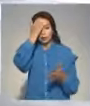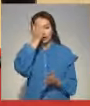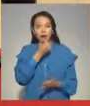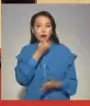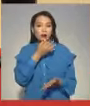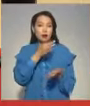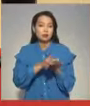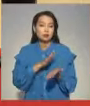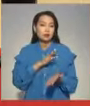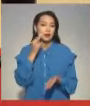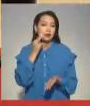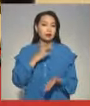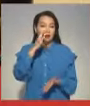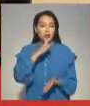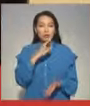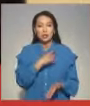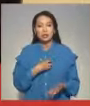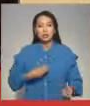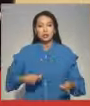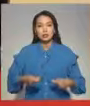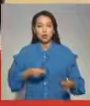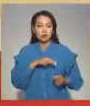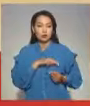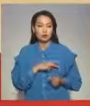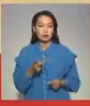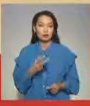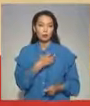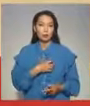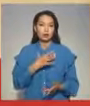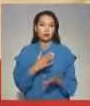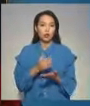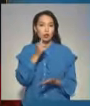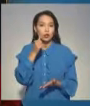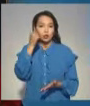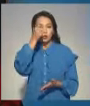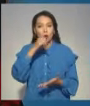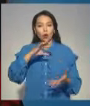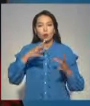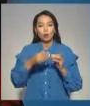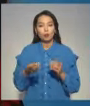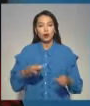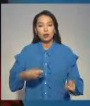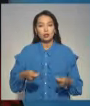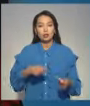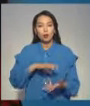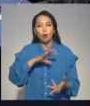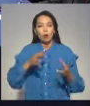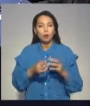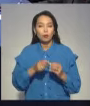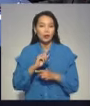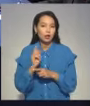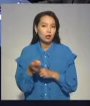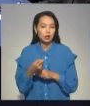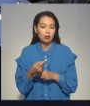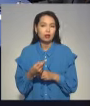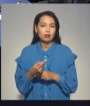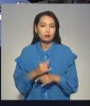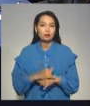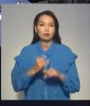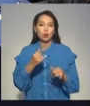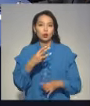Қытай Қазақстанның негізгі сауда серіктестерінің бірі. Өткен жылдың қорытындысы бойынша өзара сауда-саттық көлемі рекордтық деңгейге жетіп,